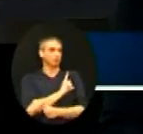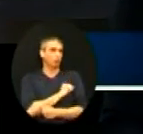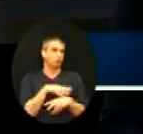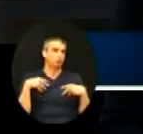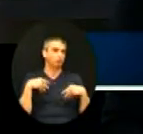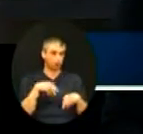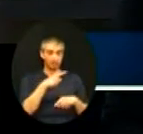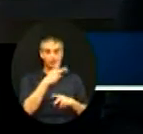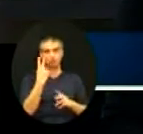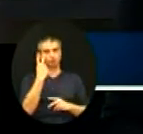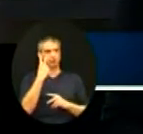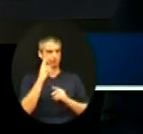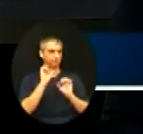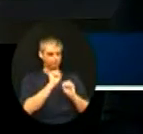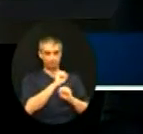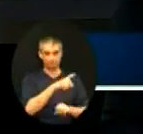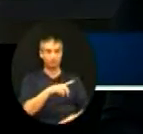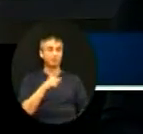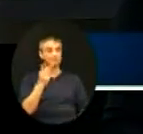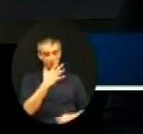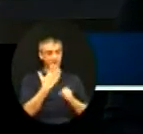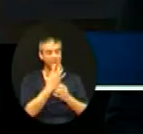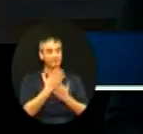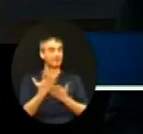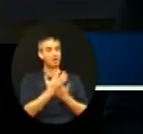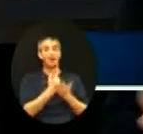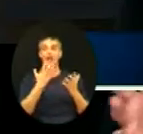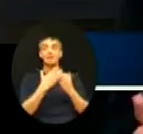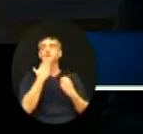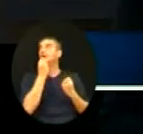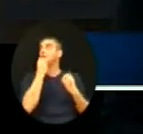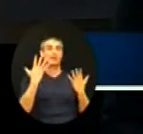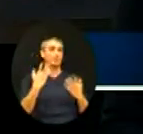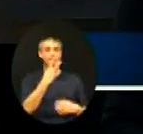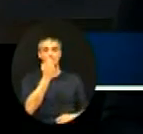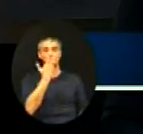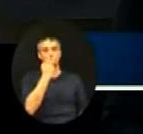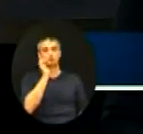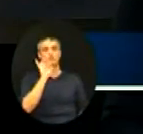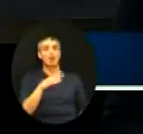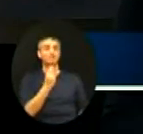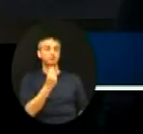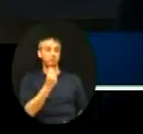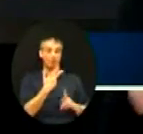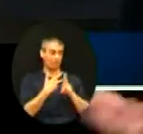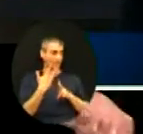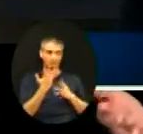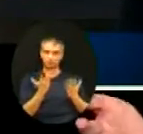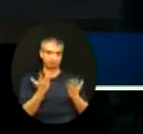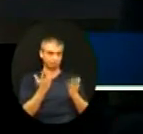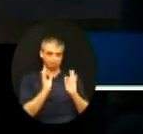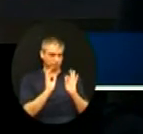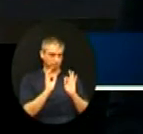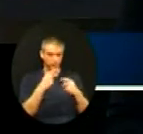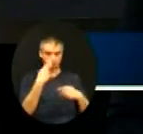מאחוריו עומדים שני בחורים, מאיר לאש ורובן לורנצי, והוא הצליח לגייס מעם ישראל המדהים, 230 אלף שקל, רק